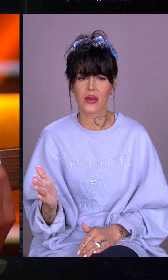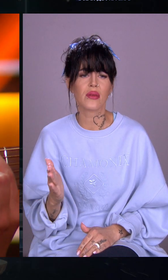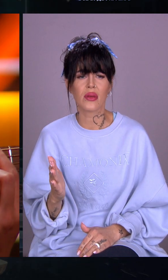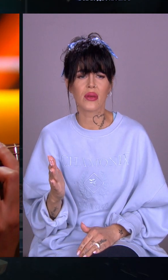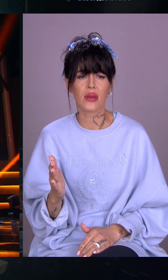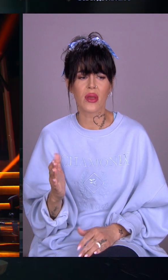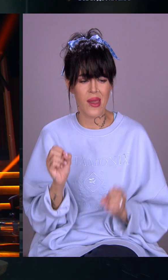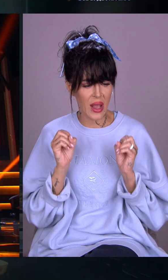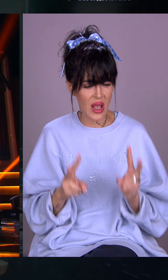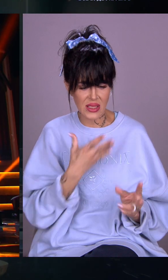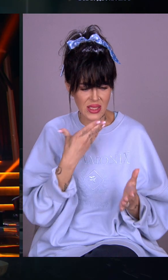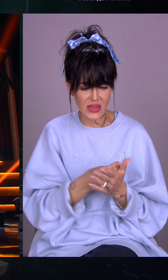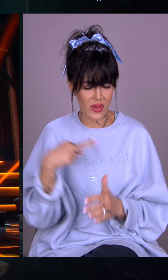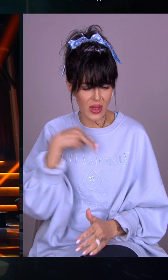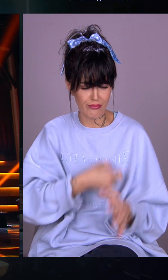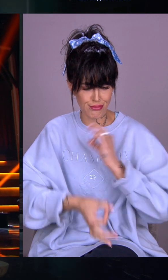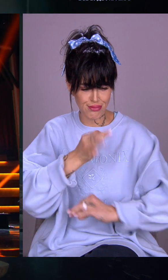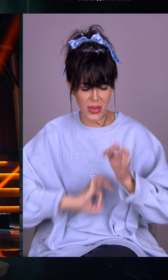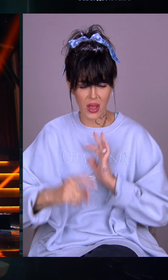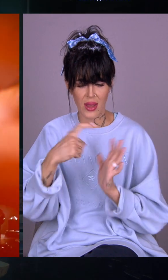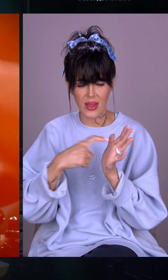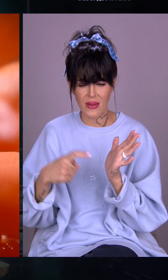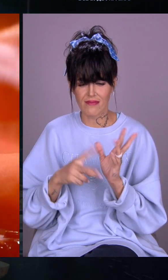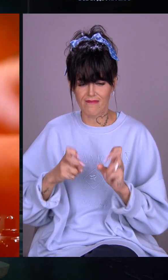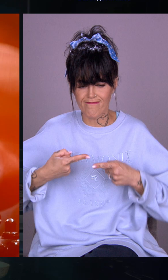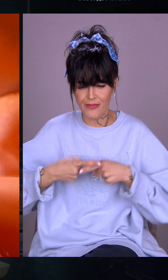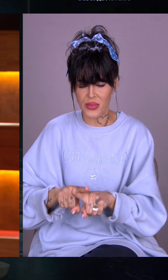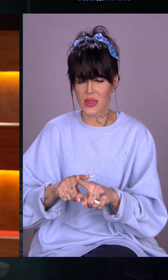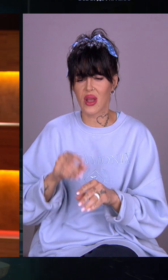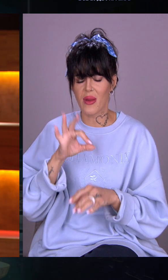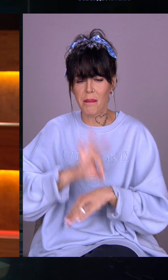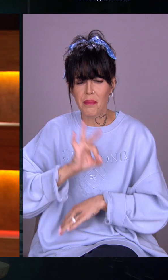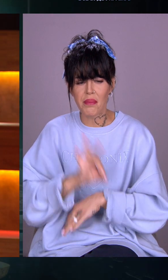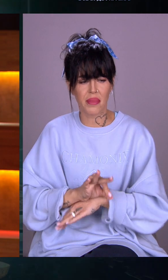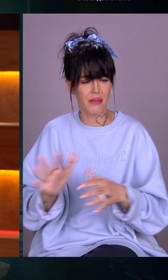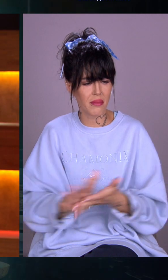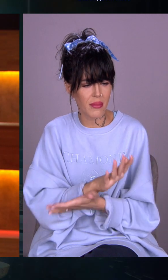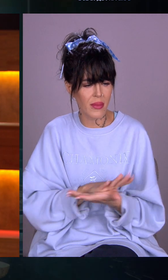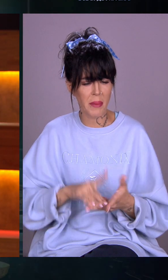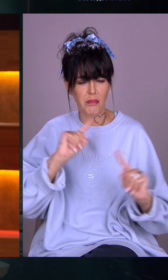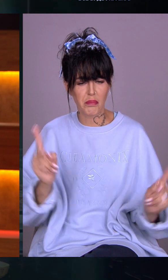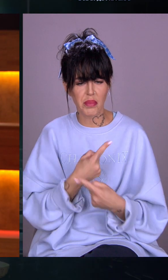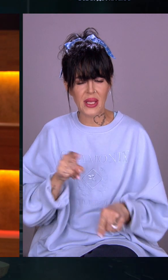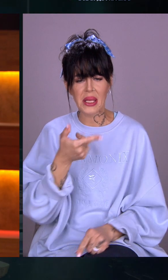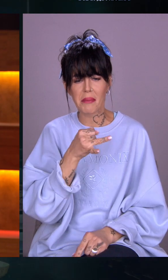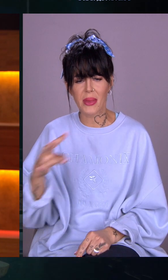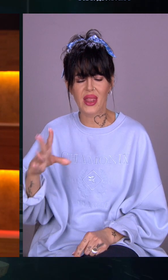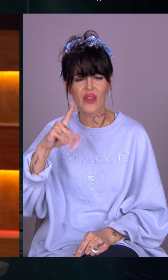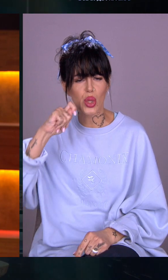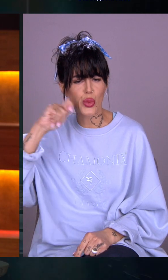як своїми пігулками безкоштовно діляться хворі, як співають українське гімн люди в угорському хорі.